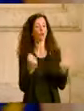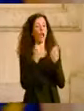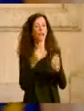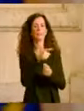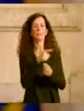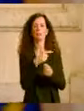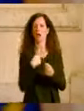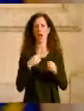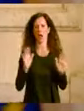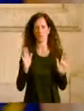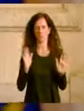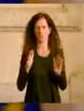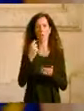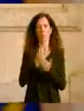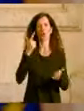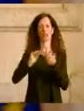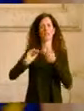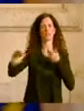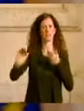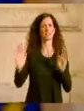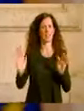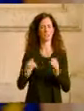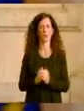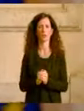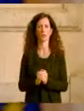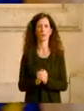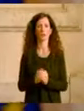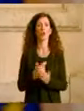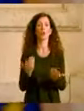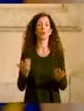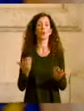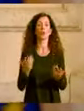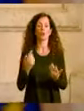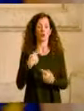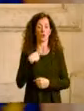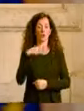io sono stato qui, li ho accolti tanti, gli esponenti dell'opposizione, li ho